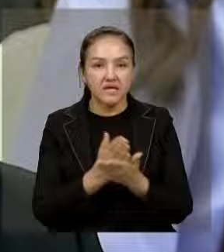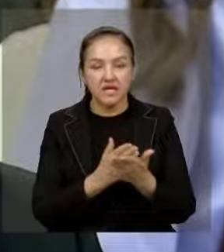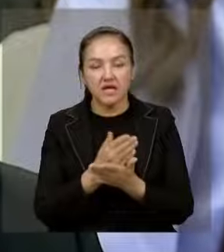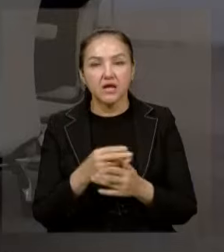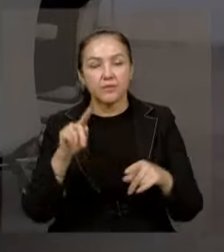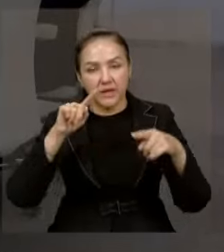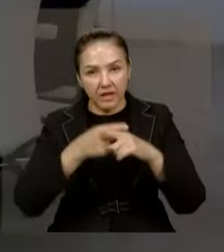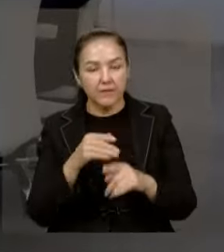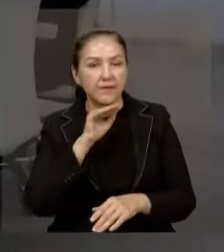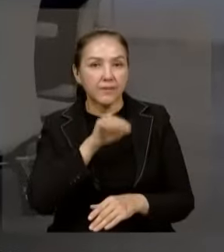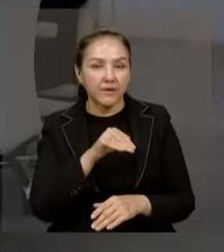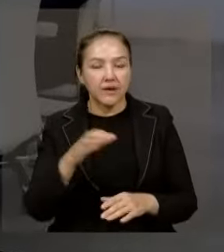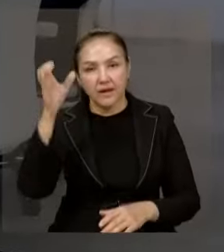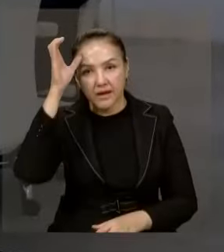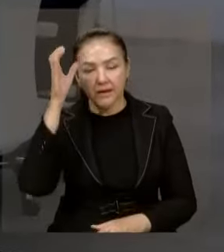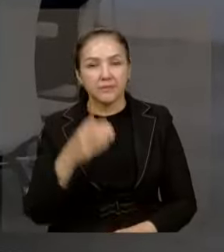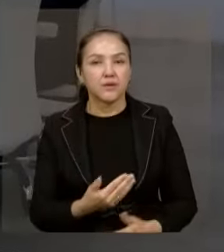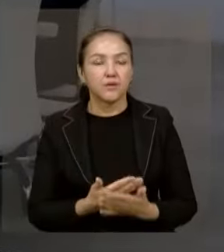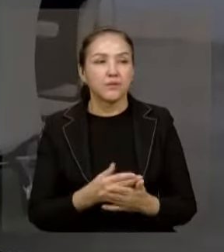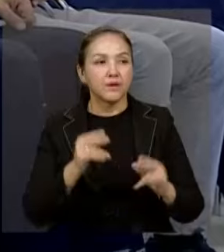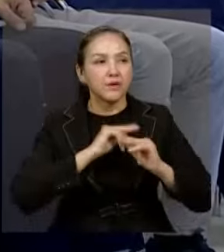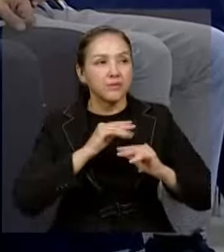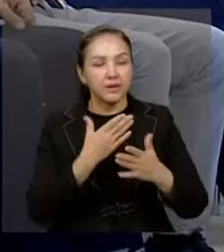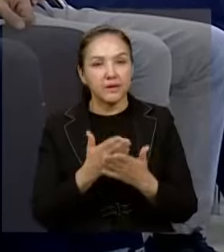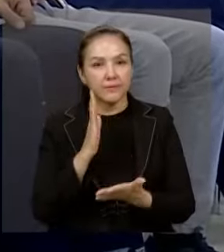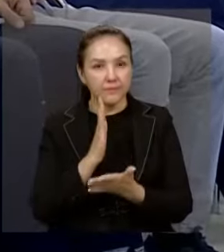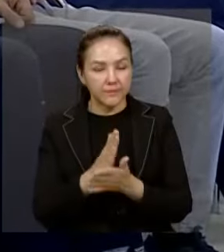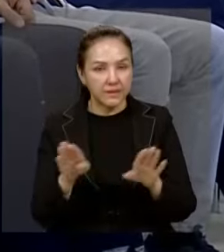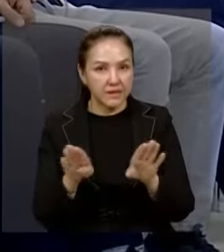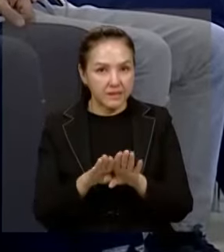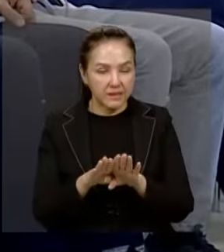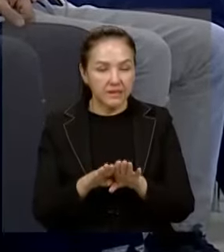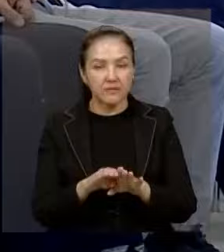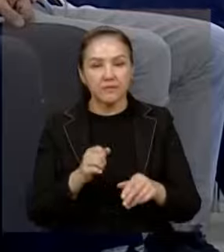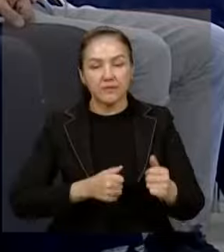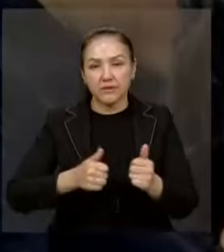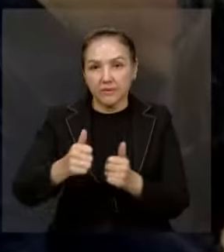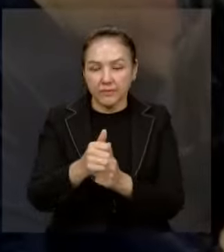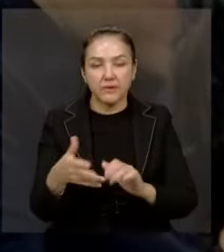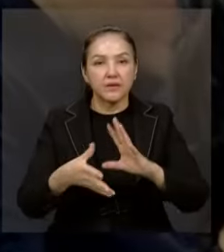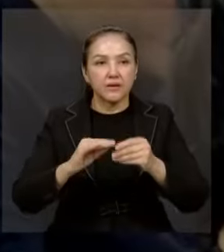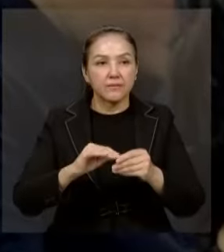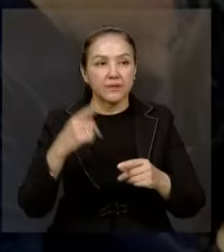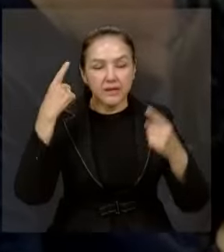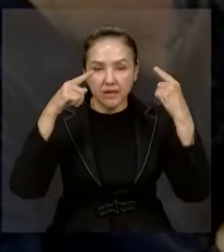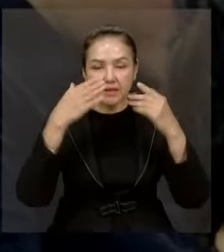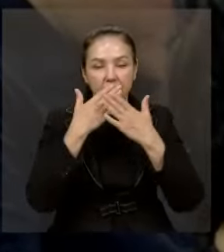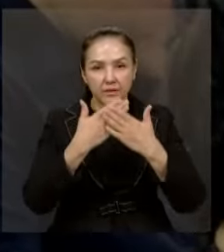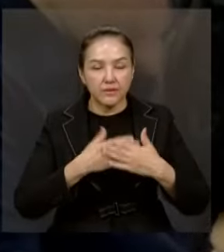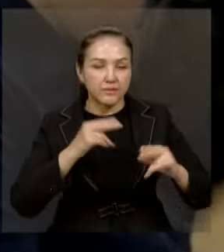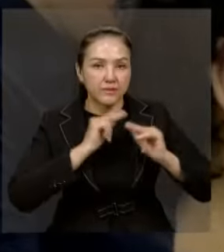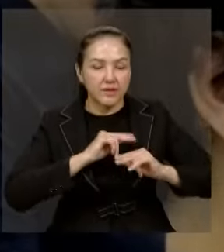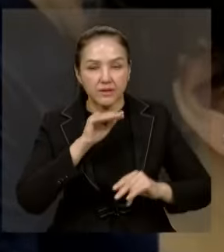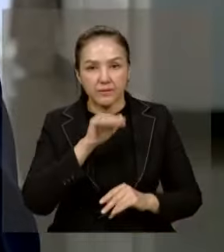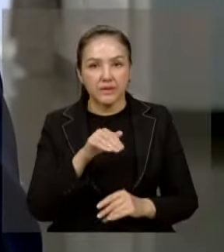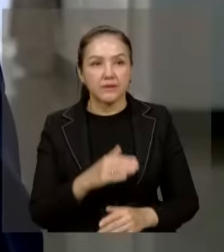технического и профессионального образования код рабочих профессий будет также содействовать продвижению в нашем обществе идеи трудолюбия и